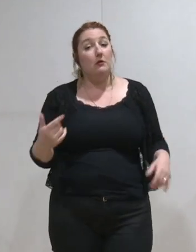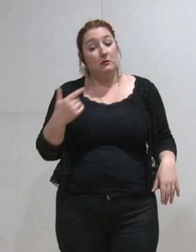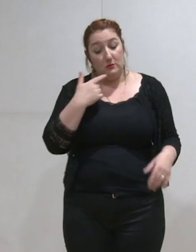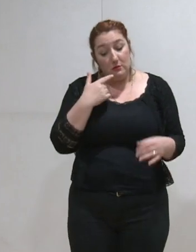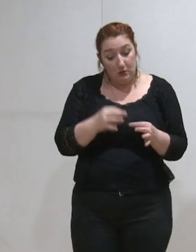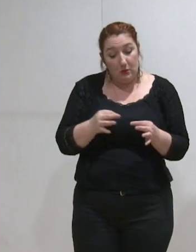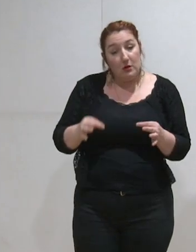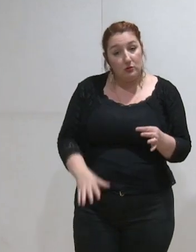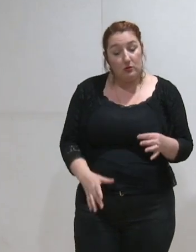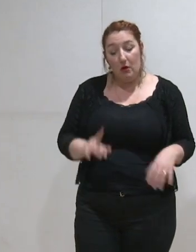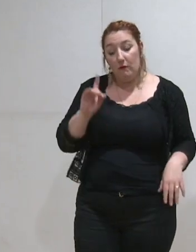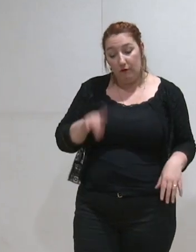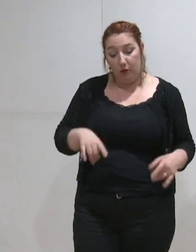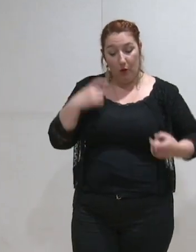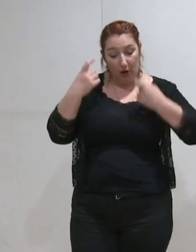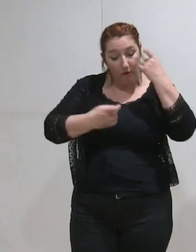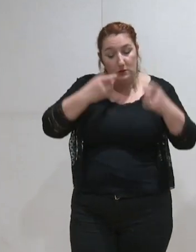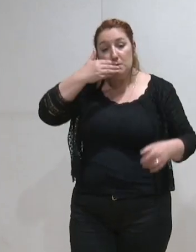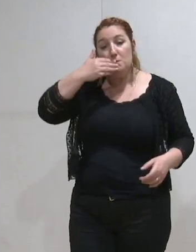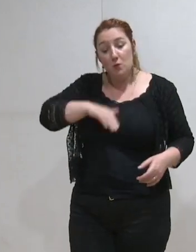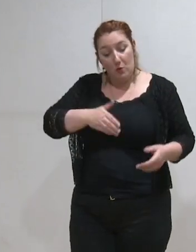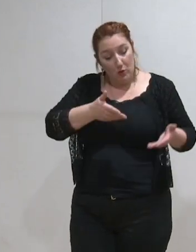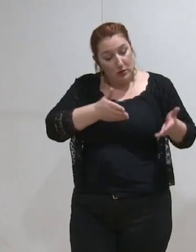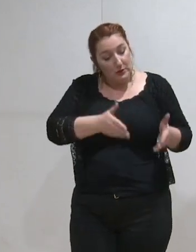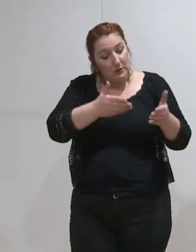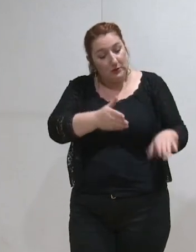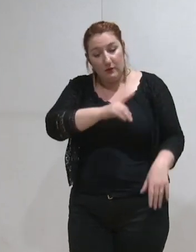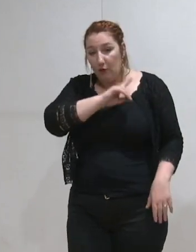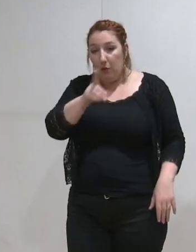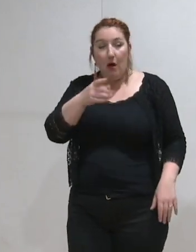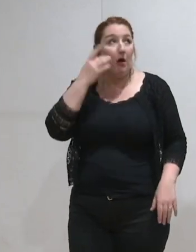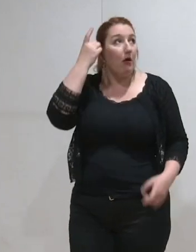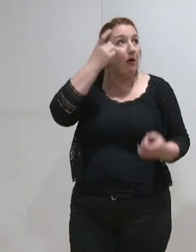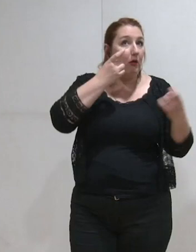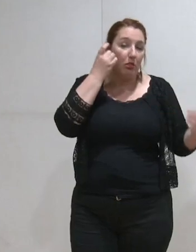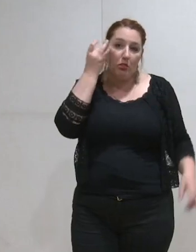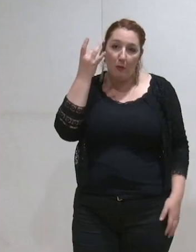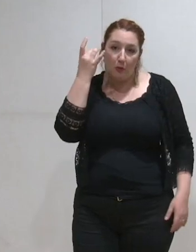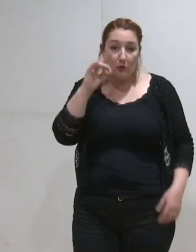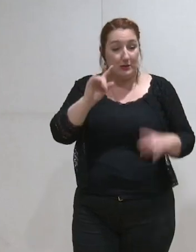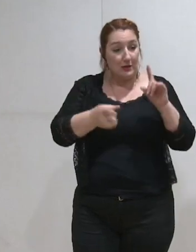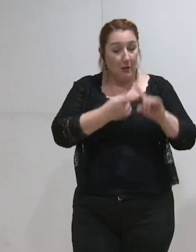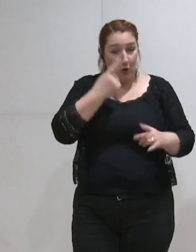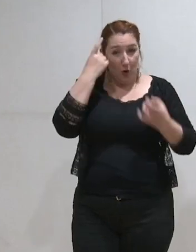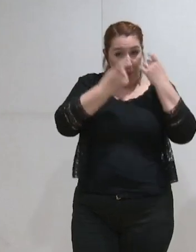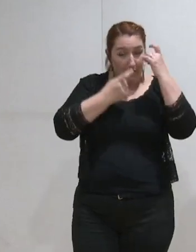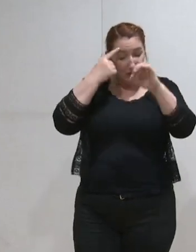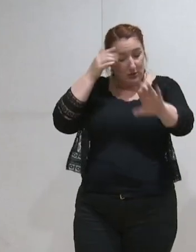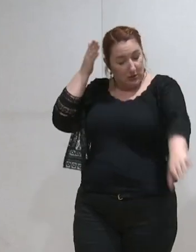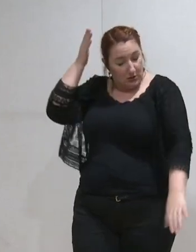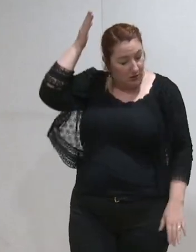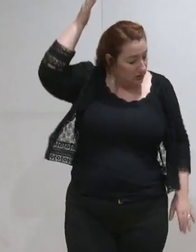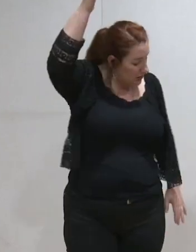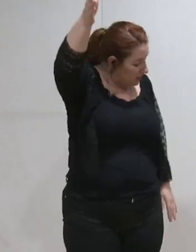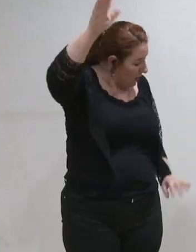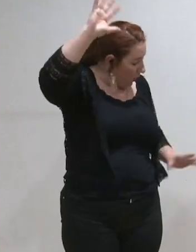plus à à aux décisions qu'on prend et à la durée dans laquelle ça va s'inscrire et la la gestion de ces projets